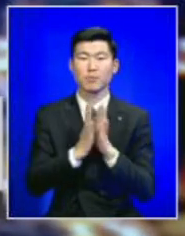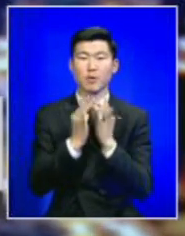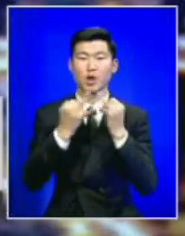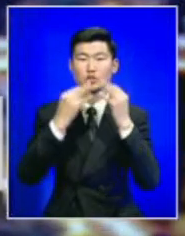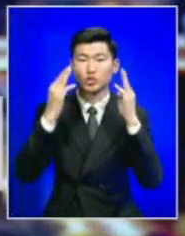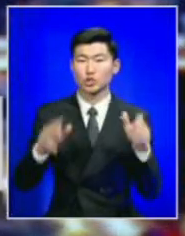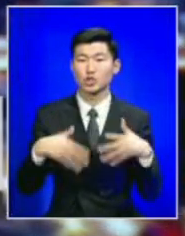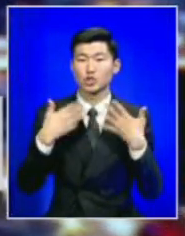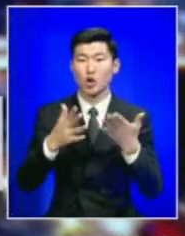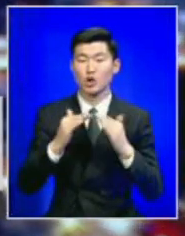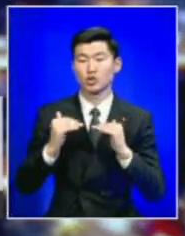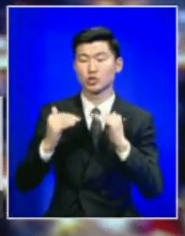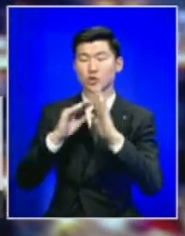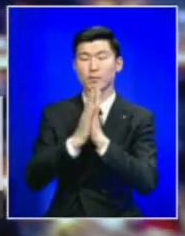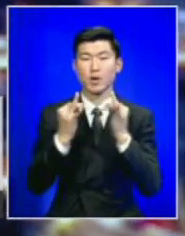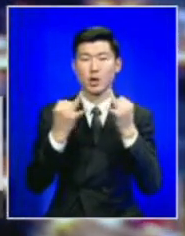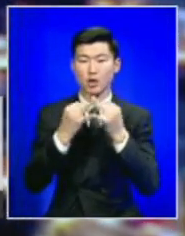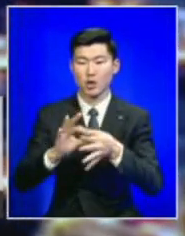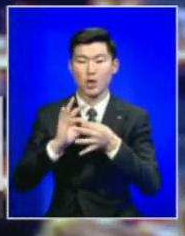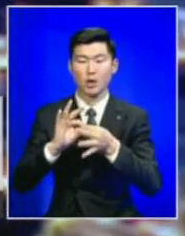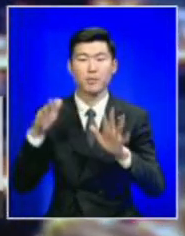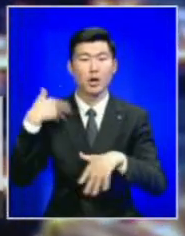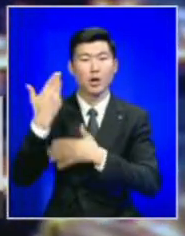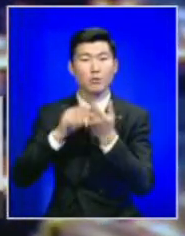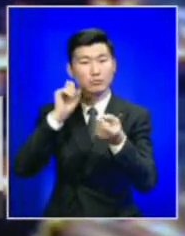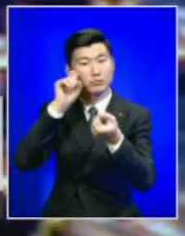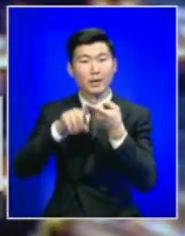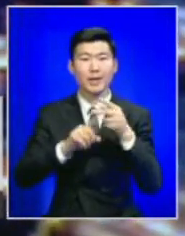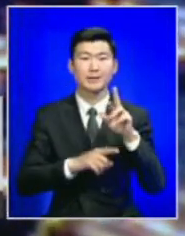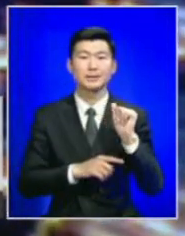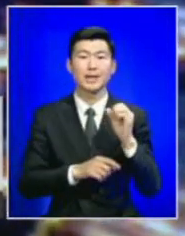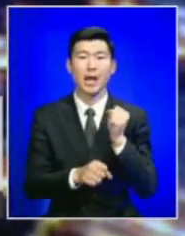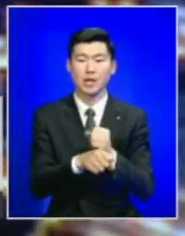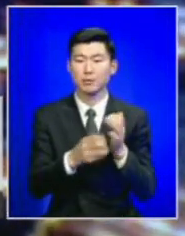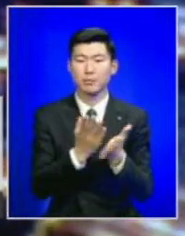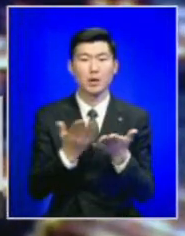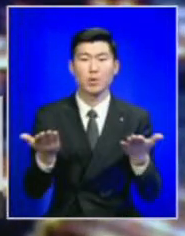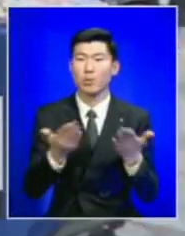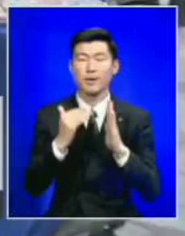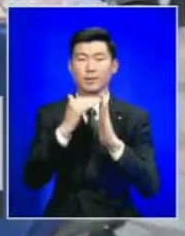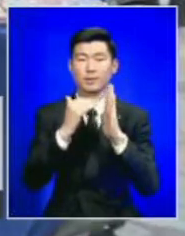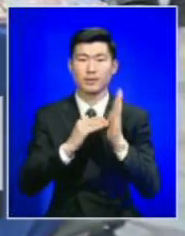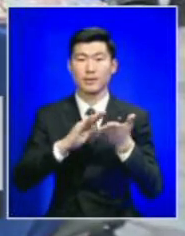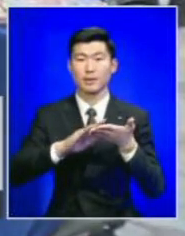шийдэх, хөгжлийг захим хэрэглээтэй уялдуулах тал дээр хэрхэн ажиллаж байгаагаа танилцуулсан юм.